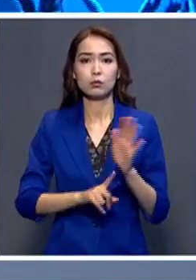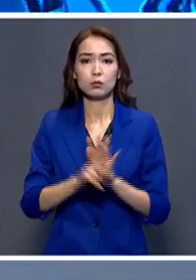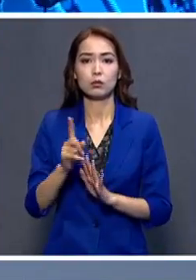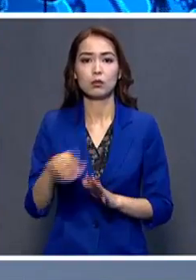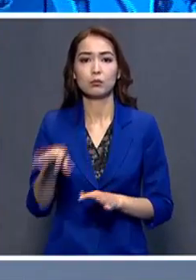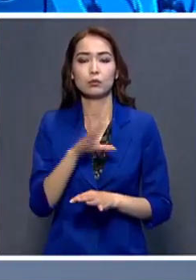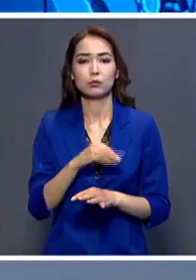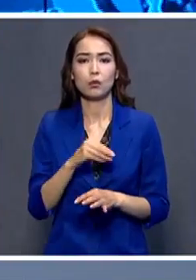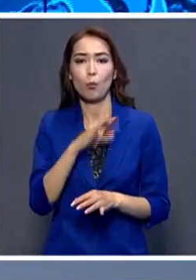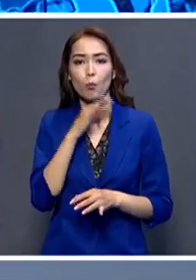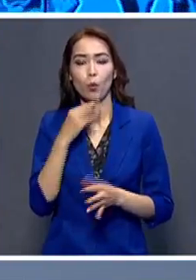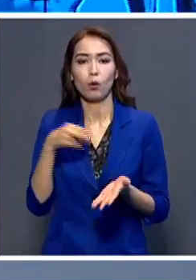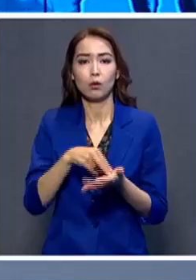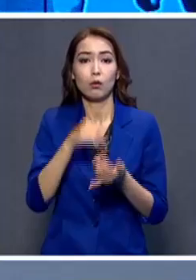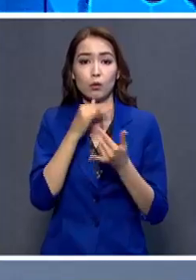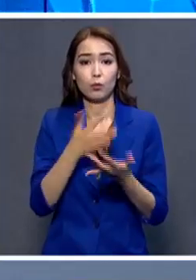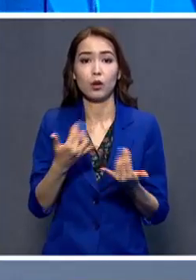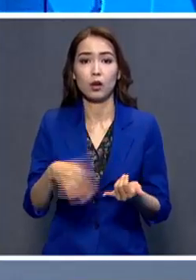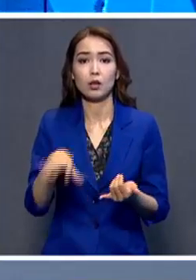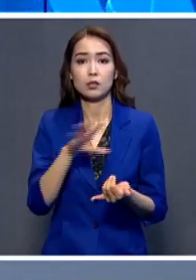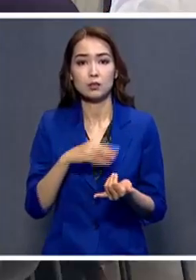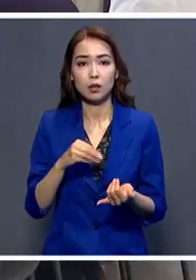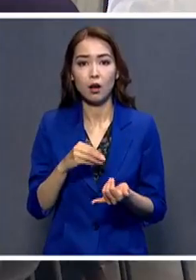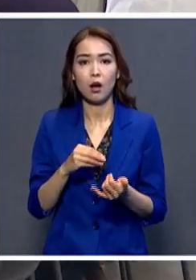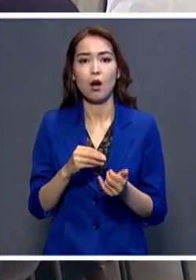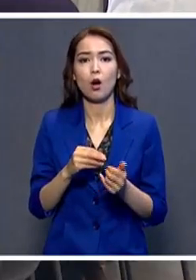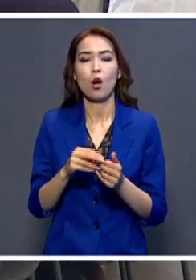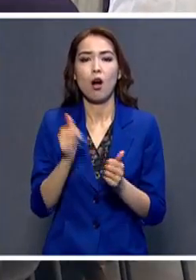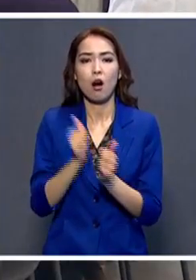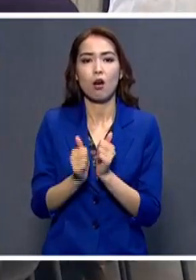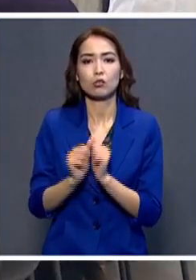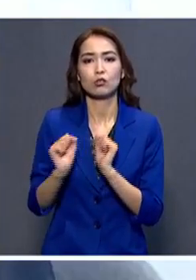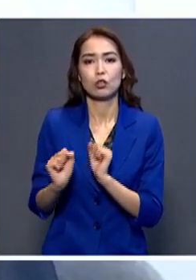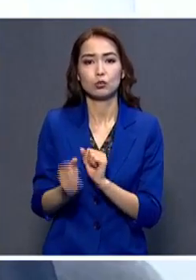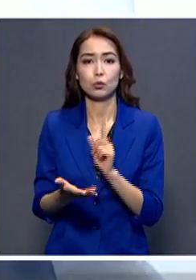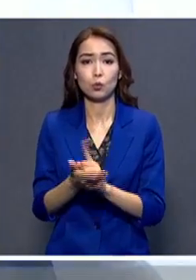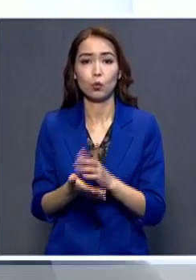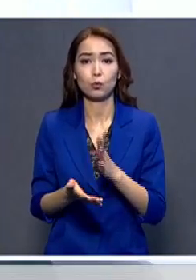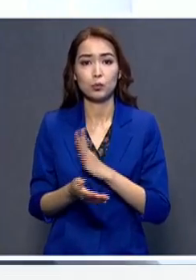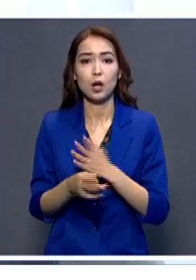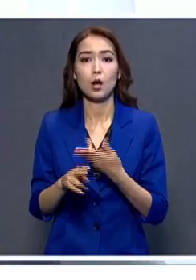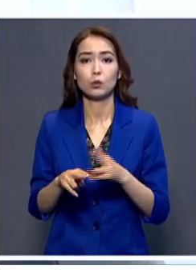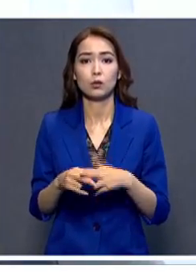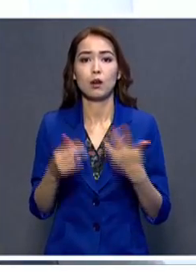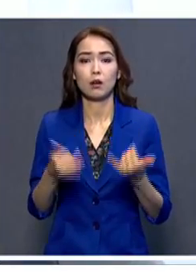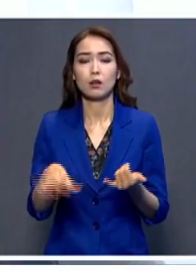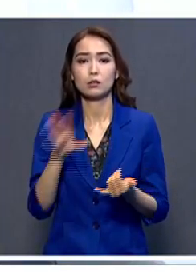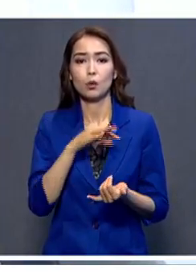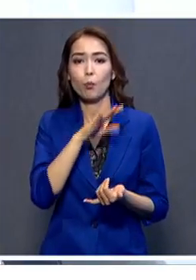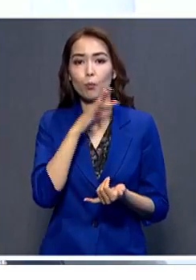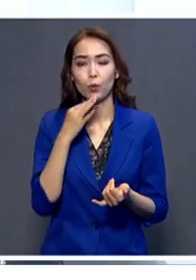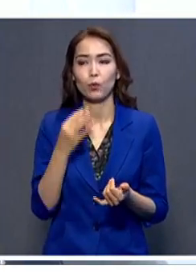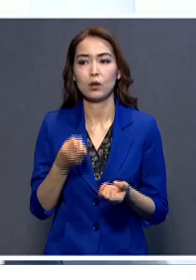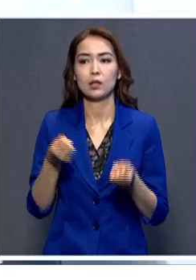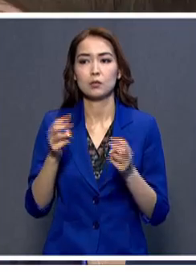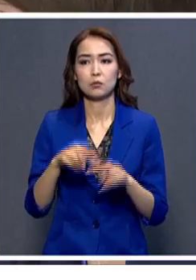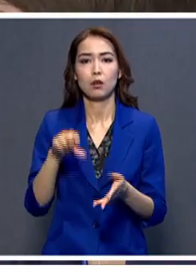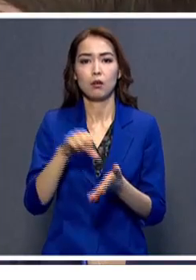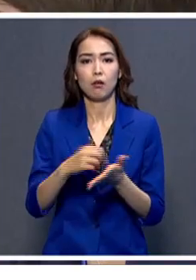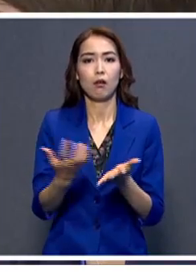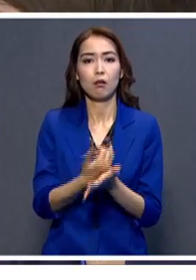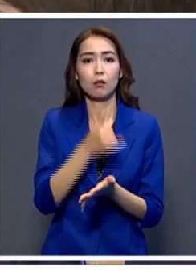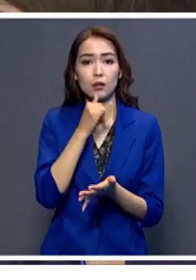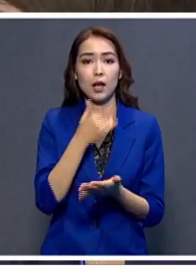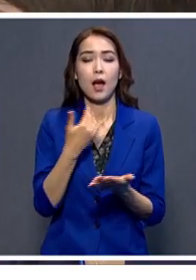ортаға төтеп бере алмайды. Үнемі қасында қамқоршысы болуы керек. Сондықтан ондай адамдарды көбіне арнайы мекемелерге табыстайды. Осы